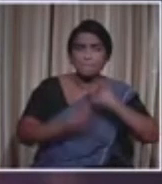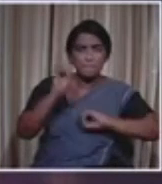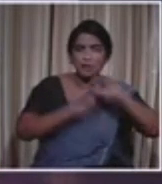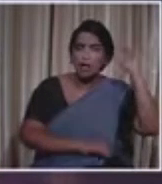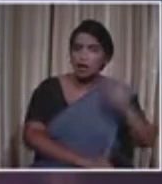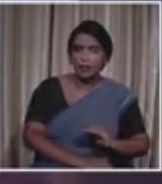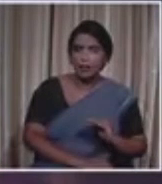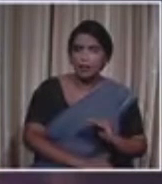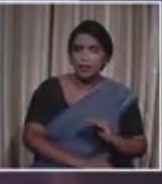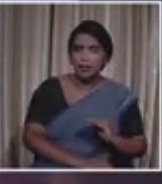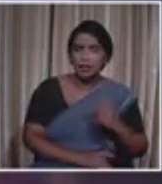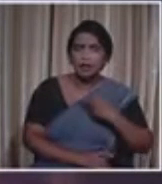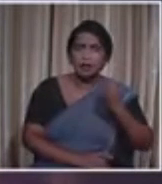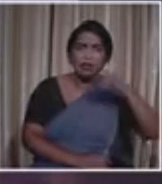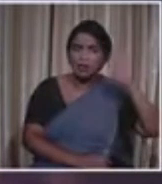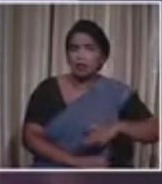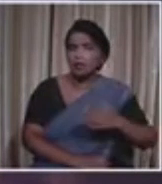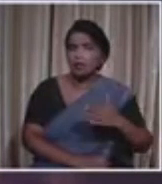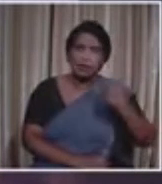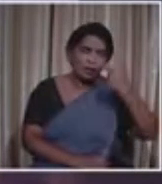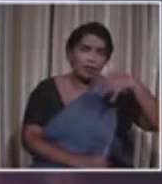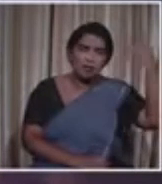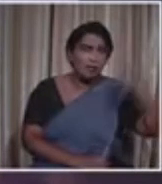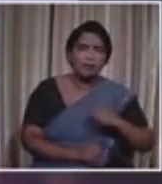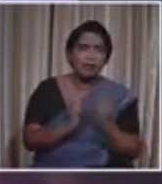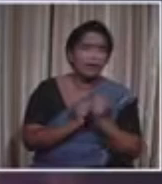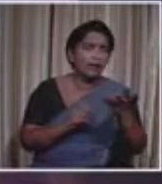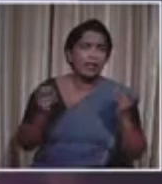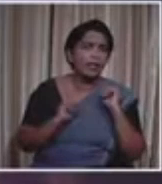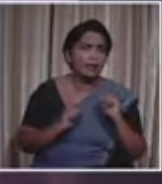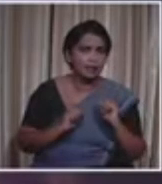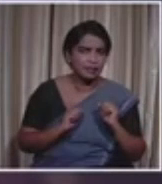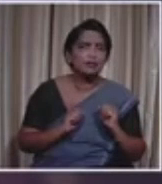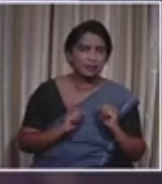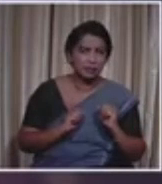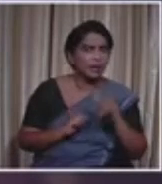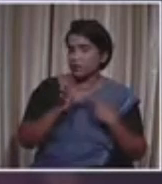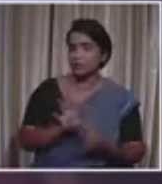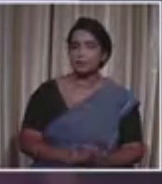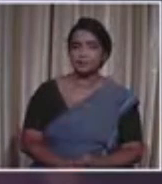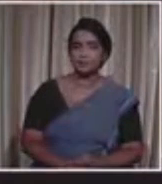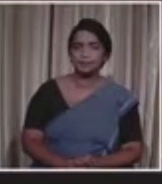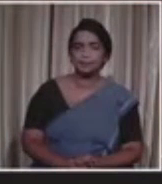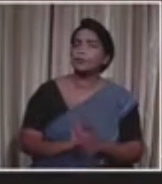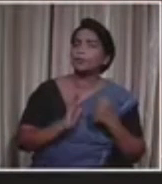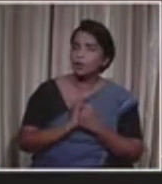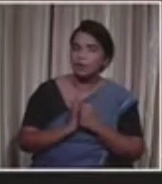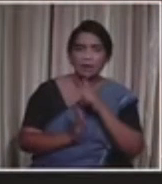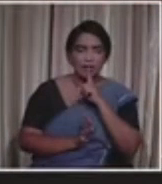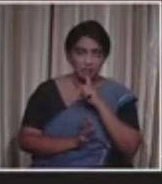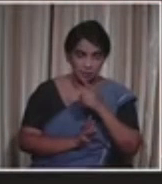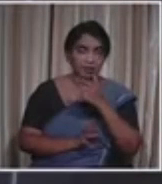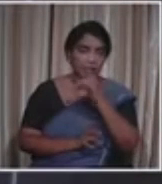අඩුමිලකට ඩිස්කවුන්ට් එකකට ගෙන්න ගන්න ක්‍රියා නොකරන්නේ ඇයි මේක ඉතා වැදගත් කරුණක් අර කතානායකතුමනි මේක මතු කරපේ